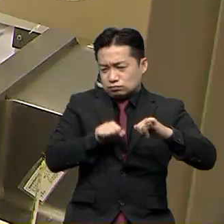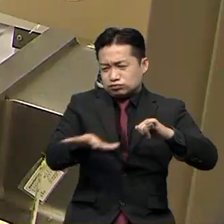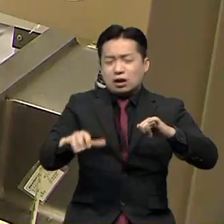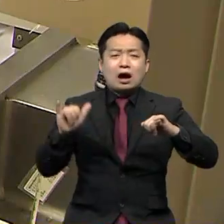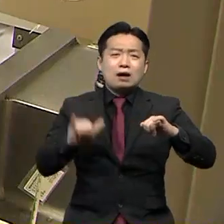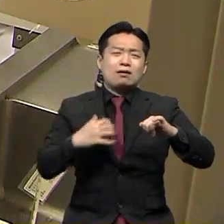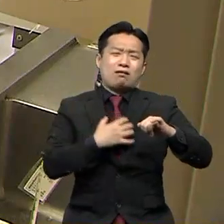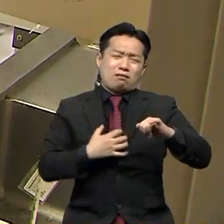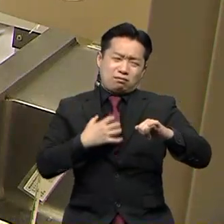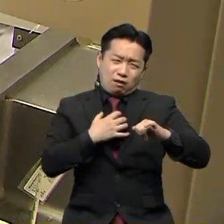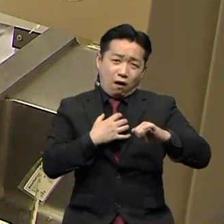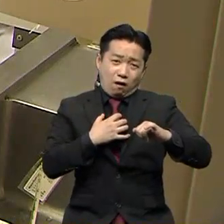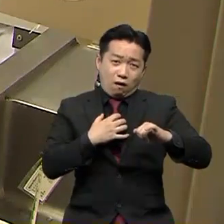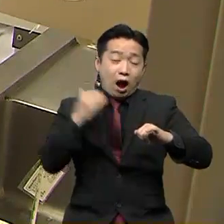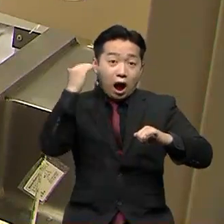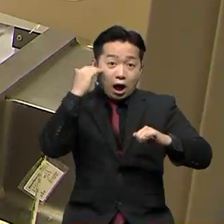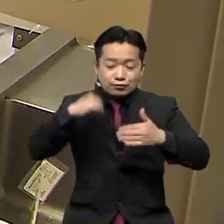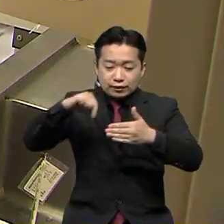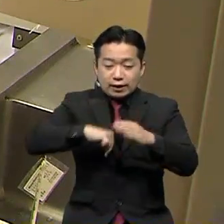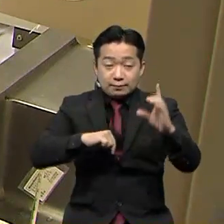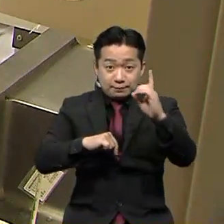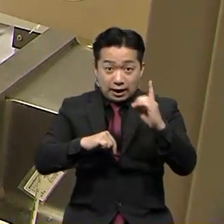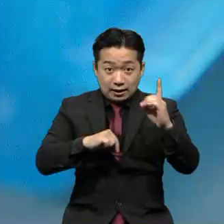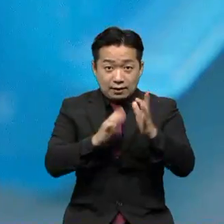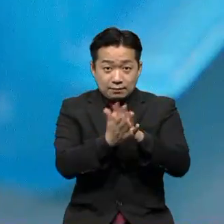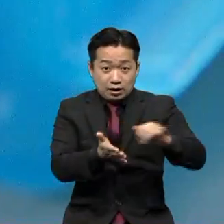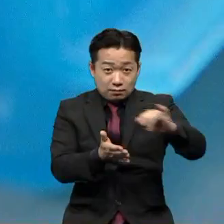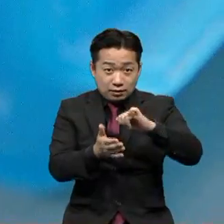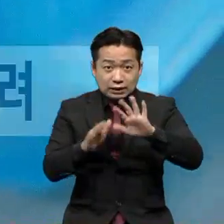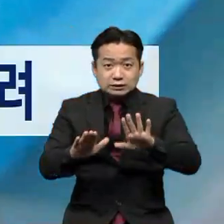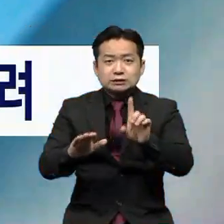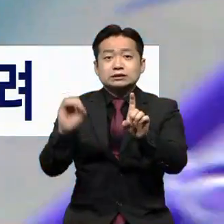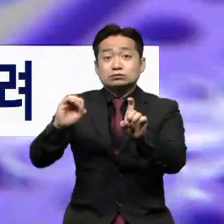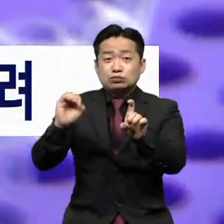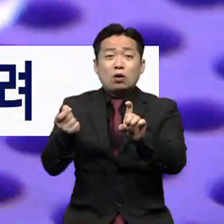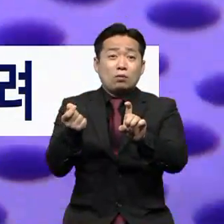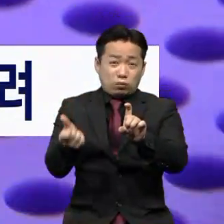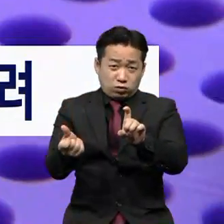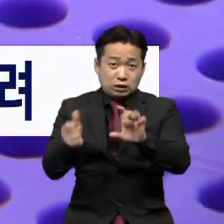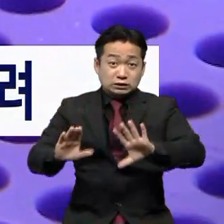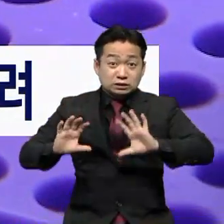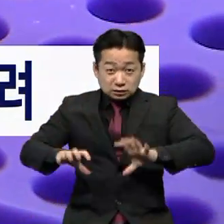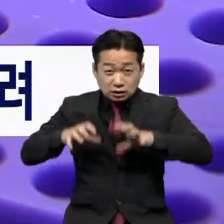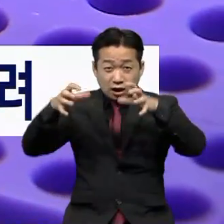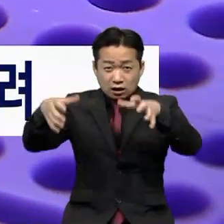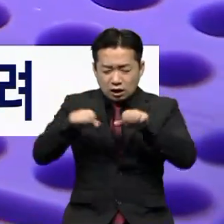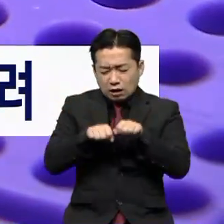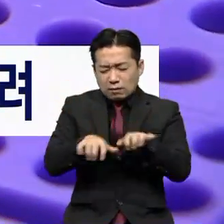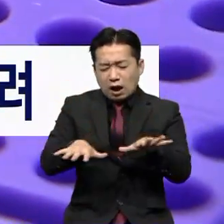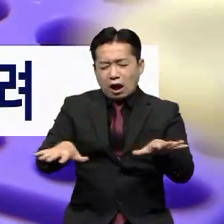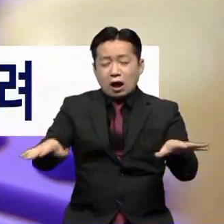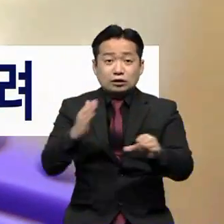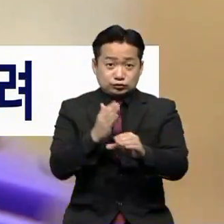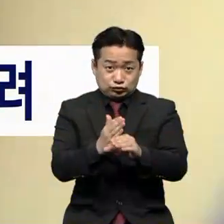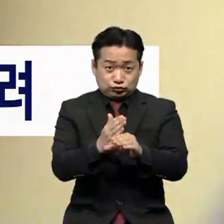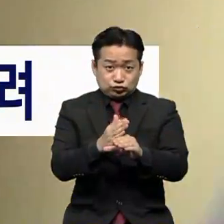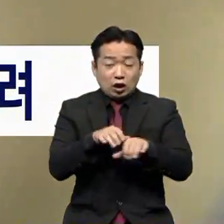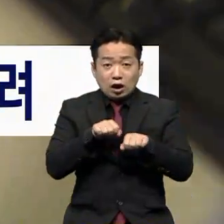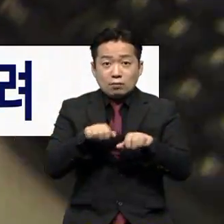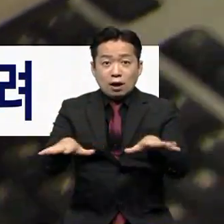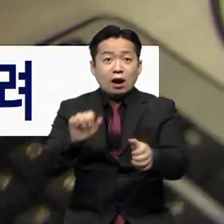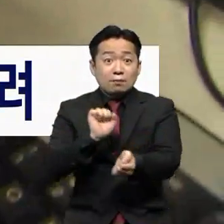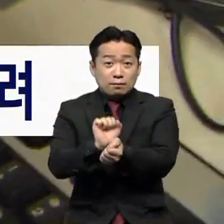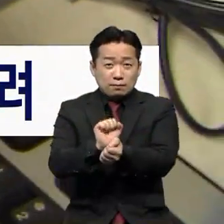있습니다. 국내 델타 변이 검출률은 10%대에 불과하지만 전 세계적으로 확산 중인 데다 전파력도